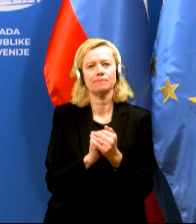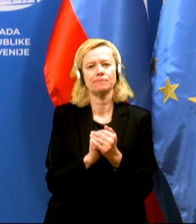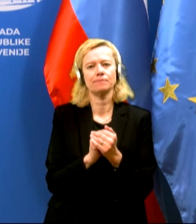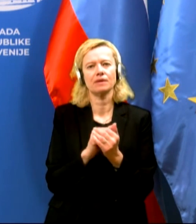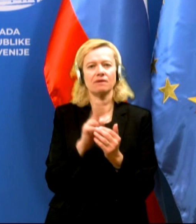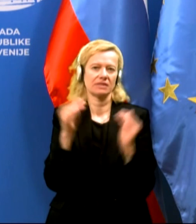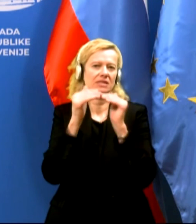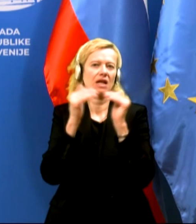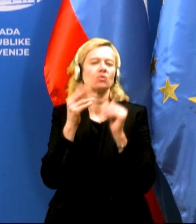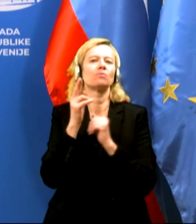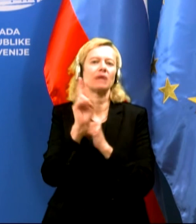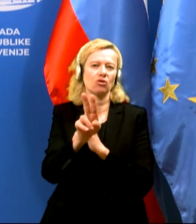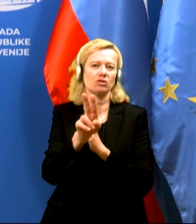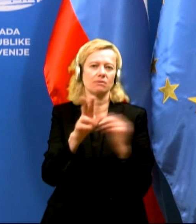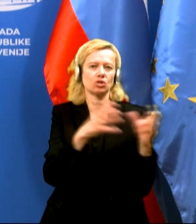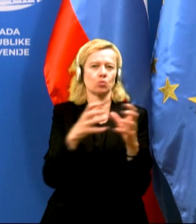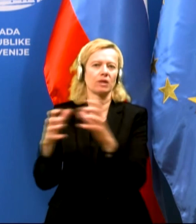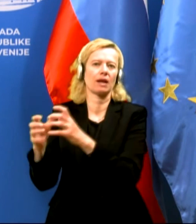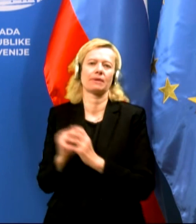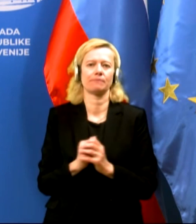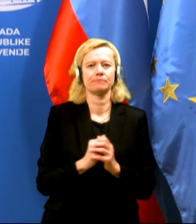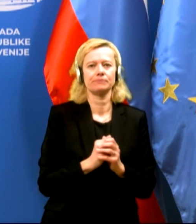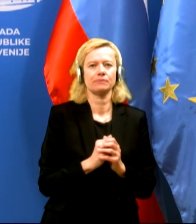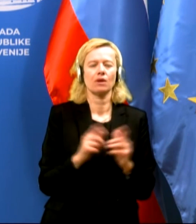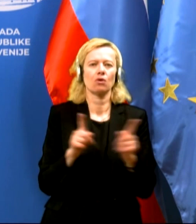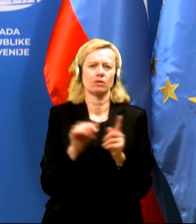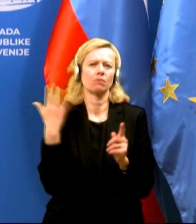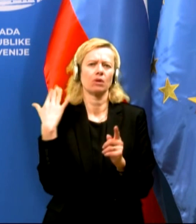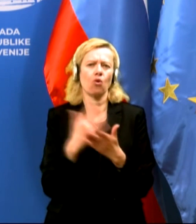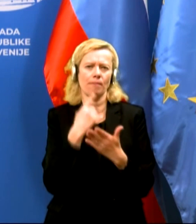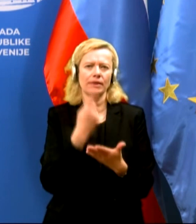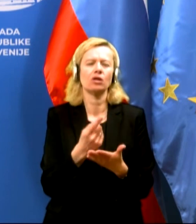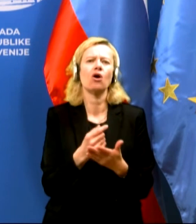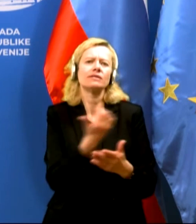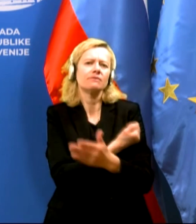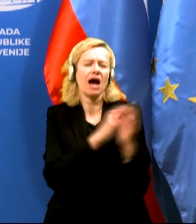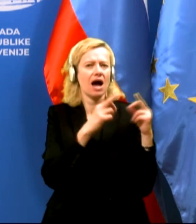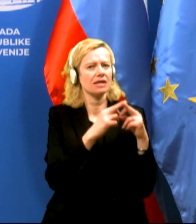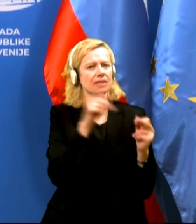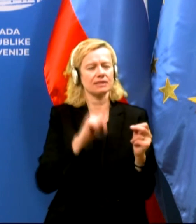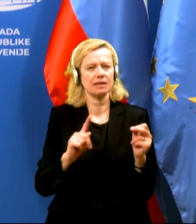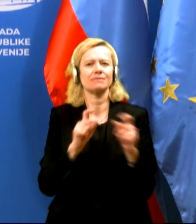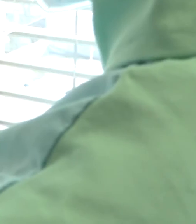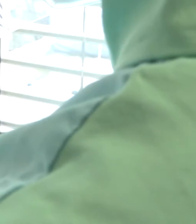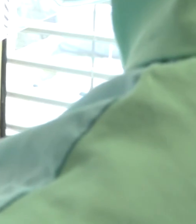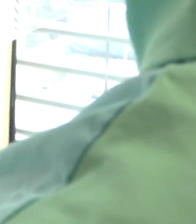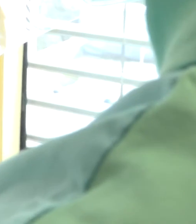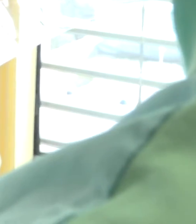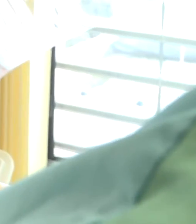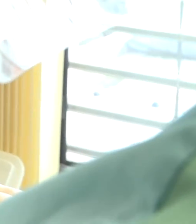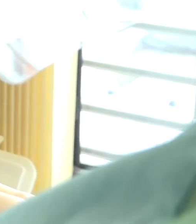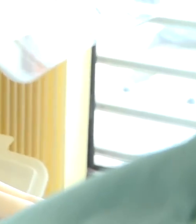v skladu s prednostnimi skupinami, kot je bilo omenjeno, cepivo AstraZeneca pa zaradi pomankanja